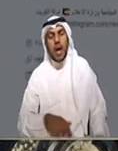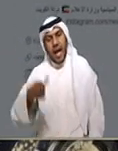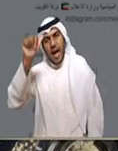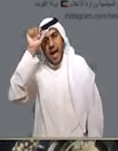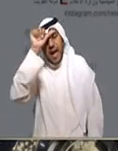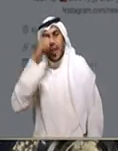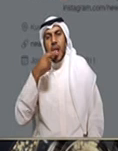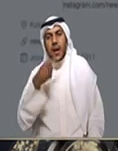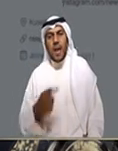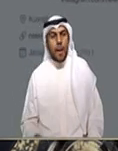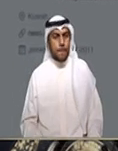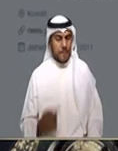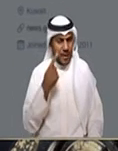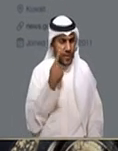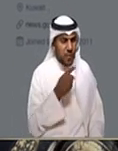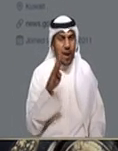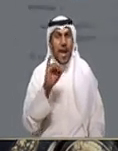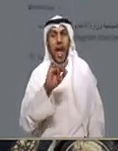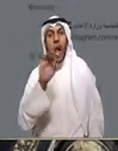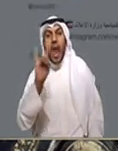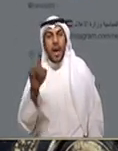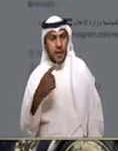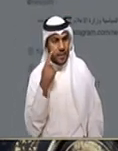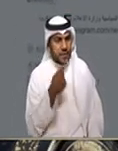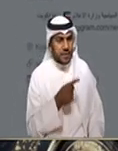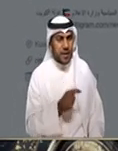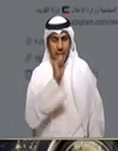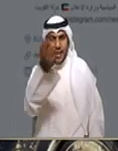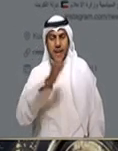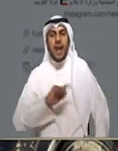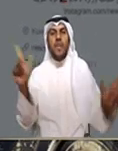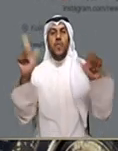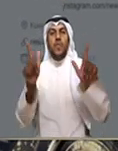الهندية وهي مليالم لغة كيرلا أثناء استضافتها بقناة فلاورز تي في في الهند.